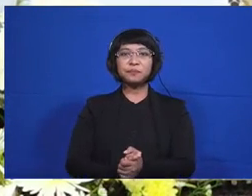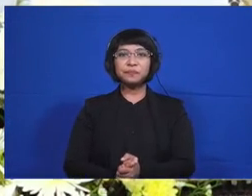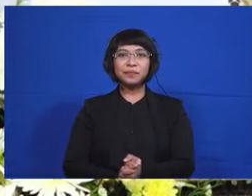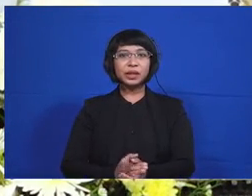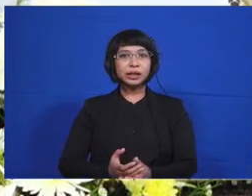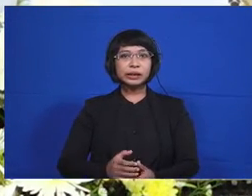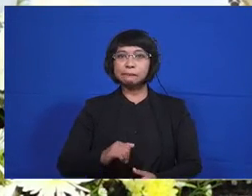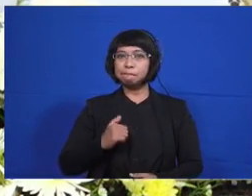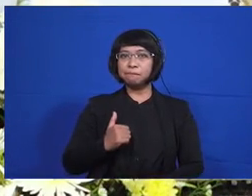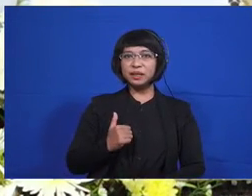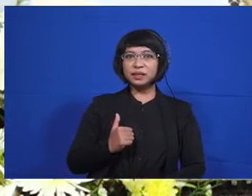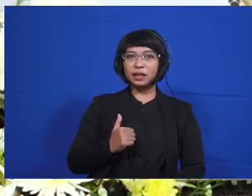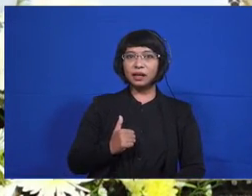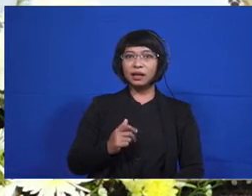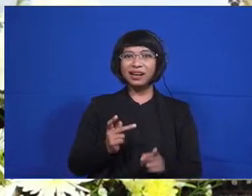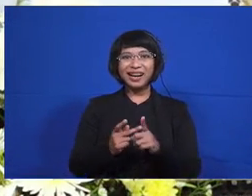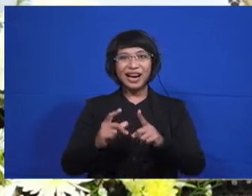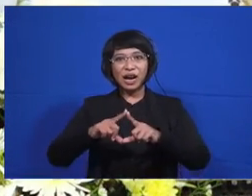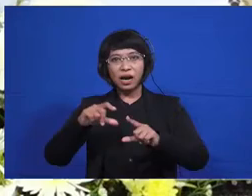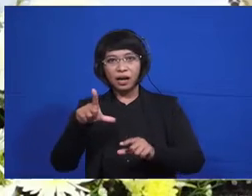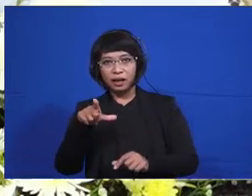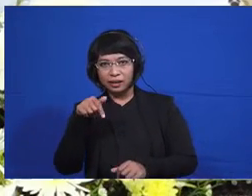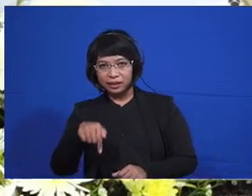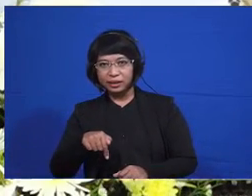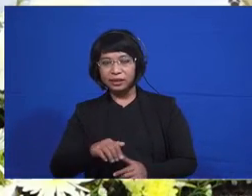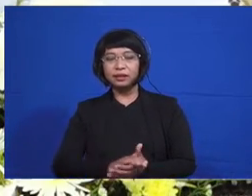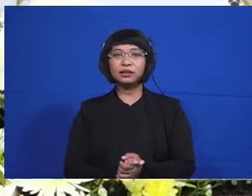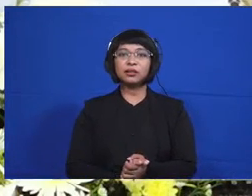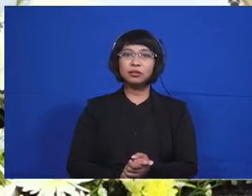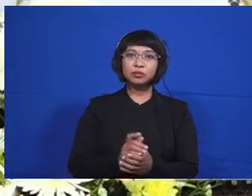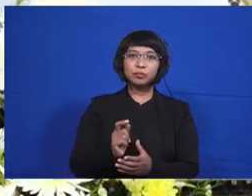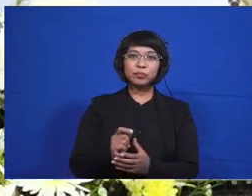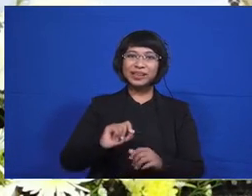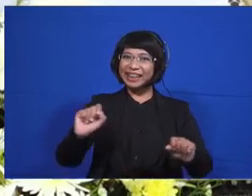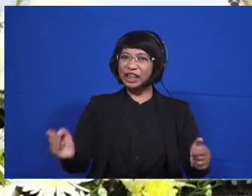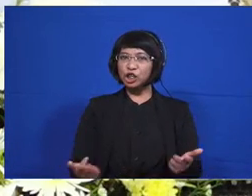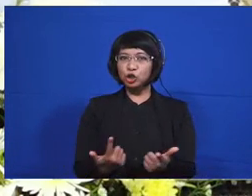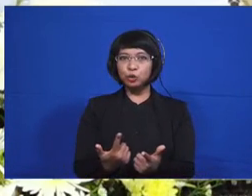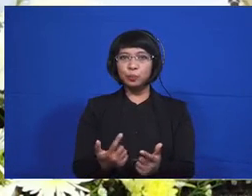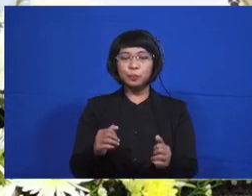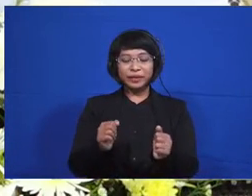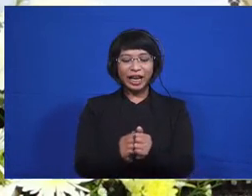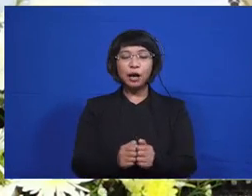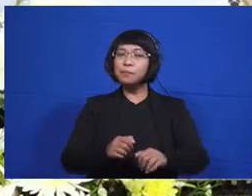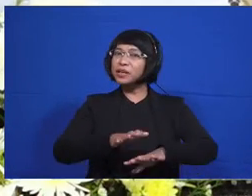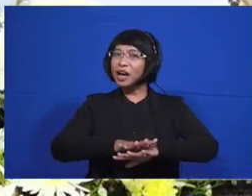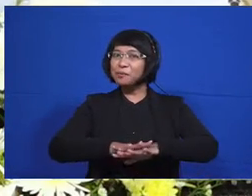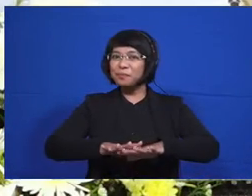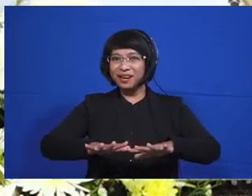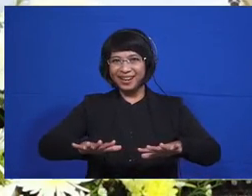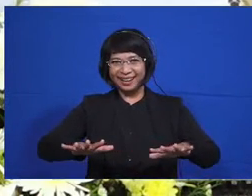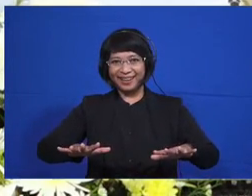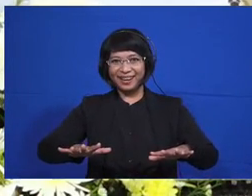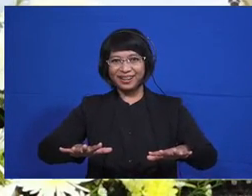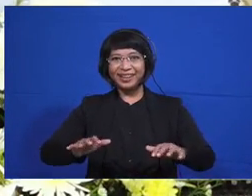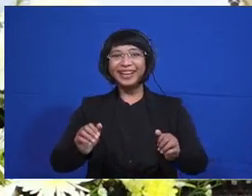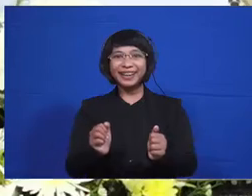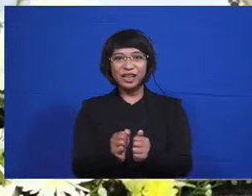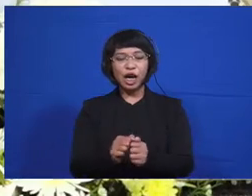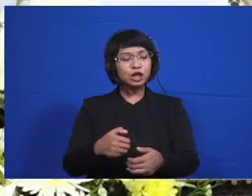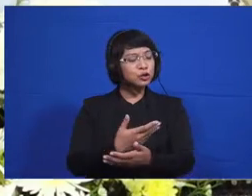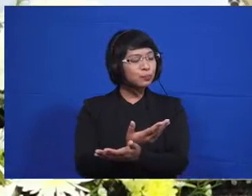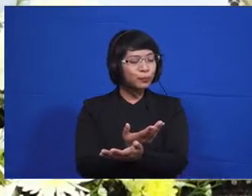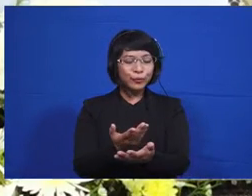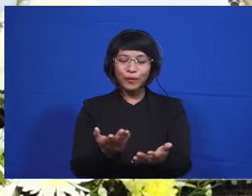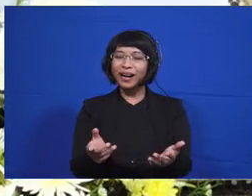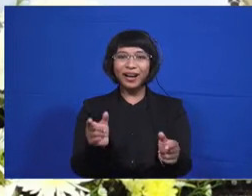Sedapat-dapatnya, kalau hal itu bergantung padamu, hiduplah dalam perdamaian dengan semua orang.